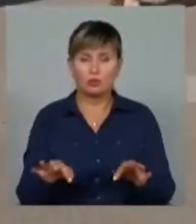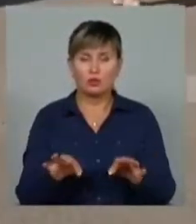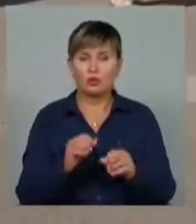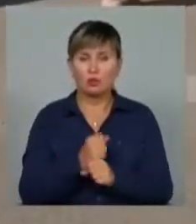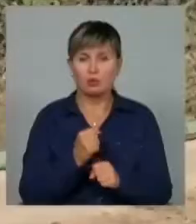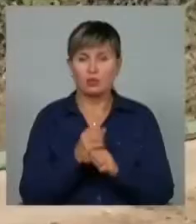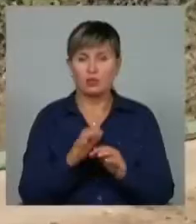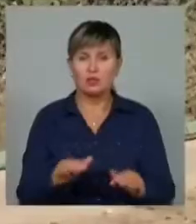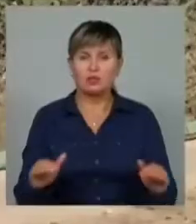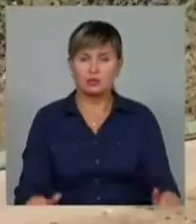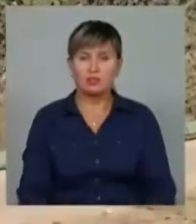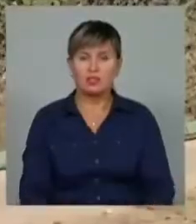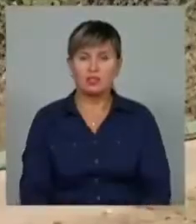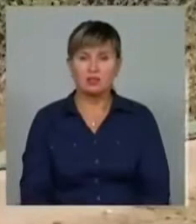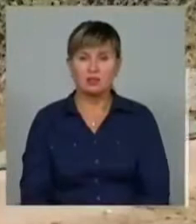детьми.